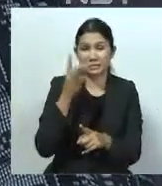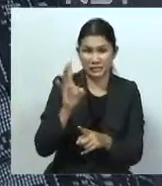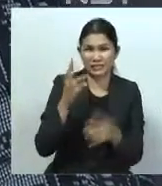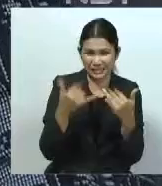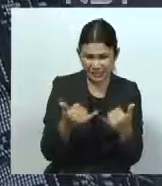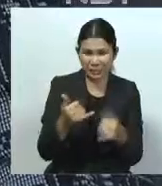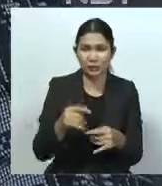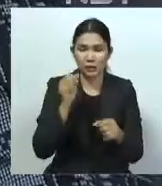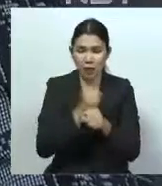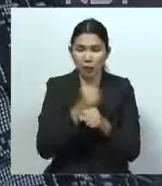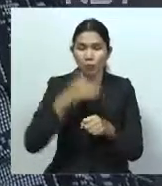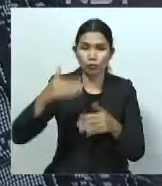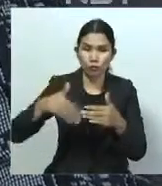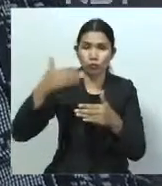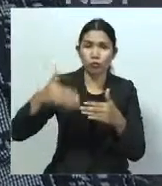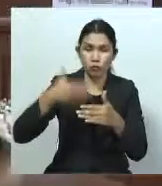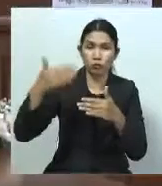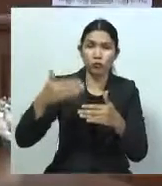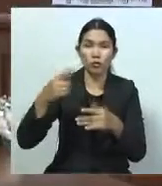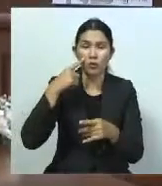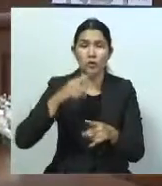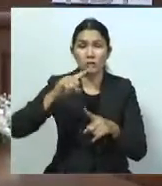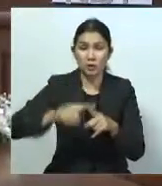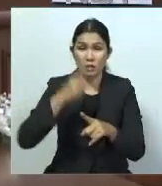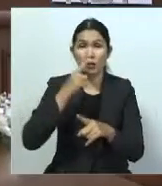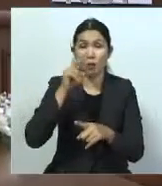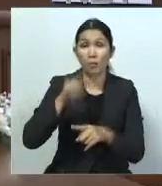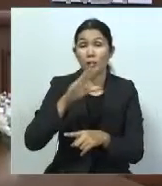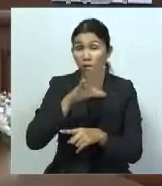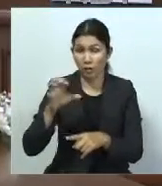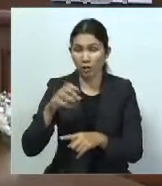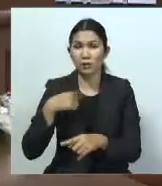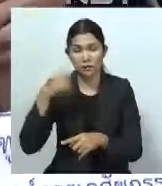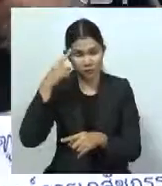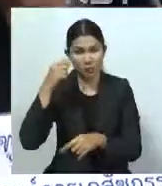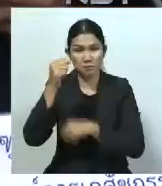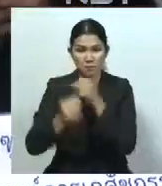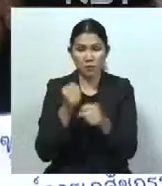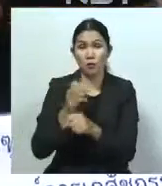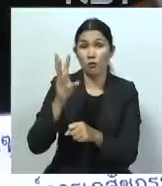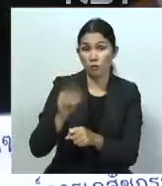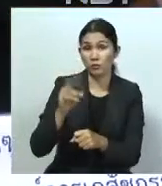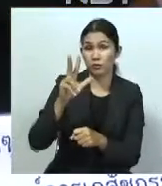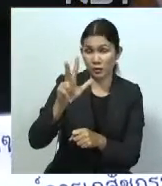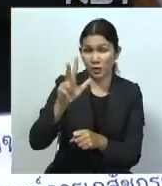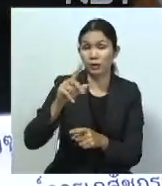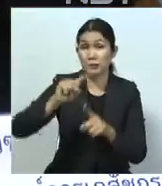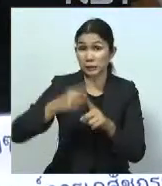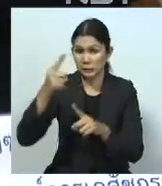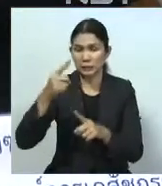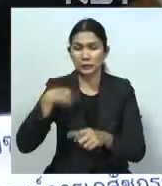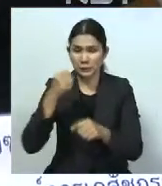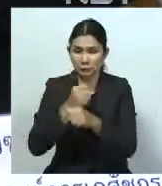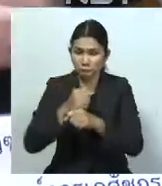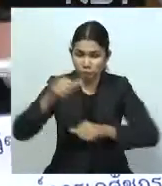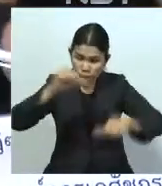และจะผลิตออกมาอย่างต่อเนื่องทุกๆ4เดือนเดือนละ 2,500 ขวดคาดว่าช่วงต้นปี 2,563 จะเริ่มทำการผลิตส